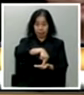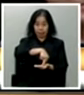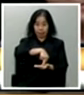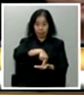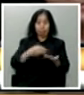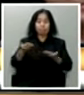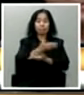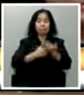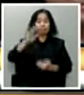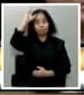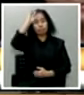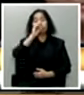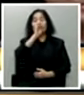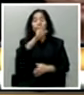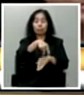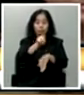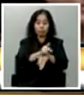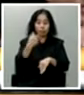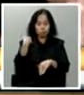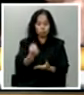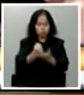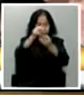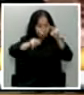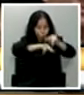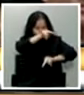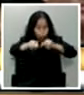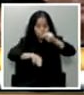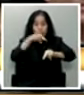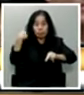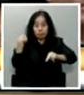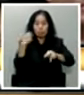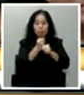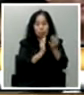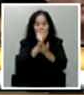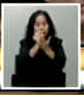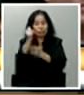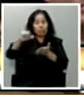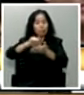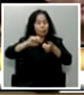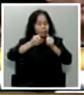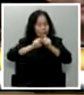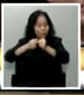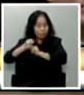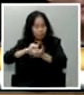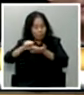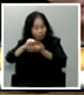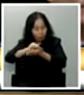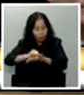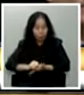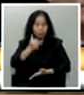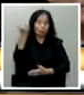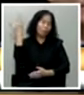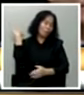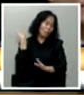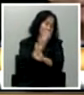ารือแล้วก็แจ้งต่อท่านประธานได้ตรวจสอบจนประสบผลสำเร็จแล้วก็แก้ไขปัญหานั้นเป็นวิธีการที่เราทำม